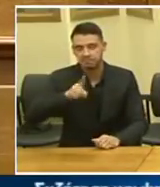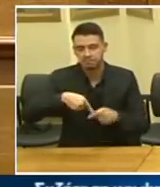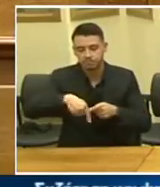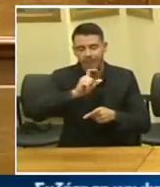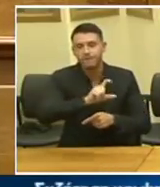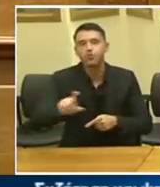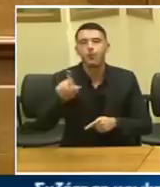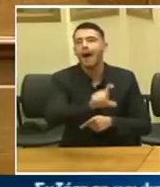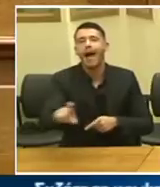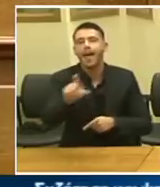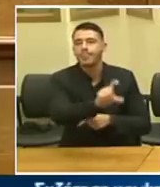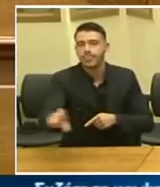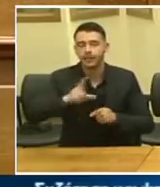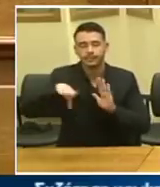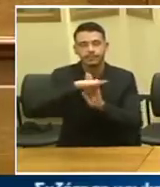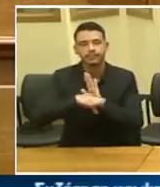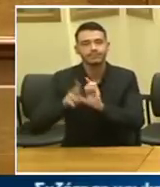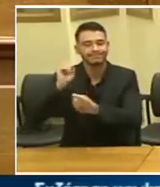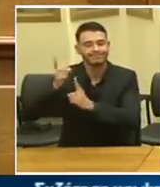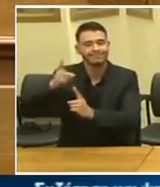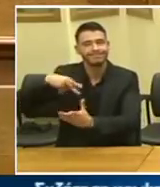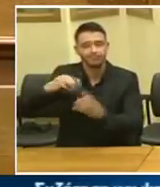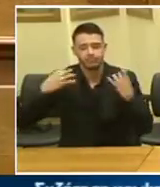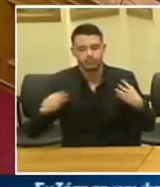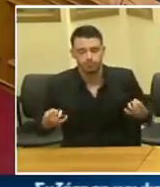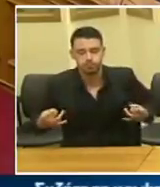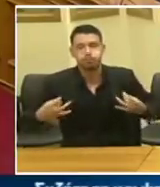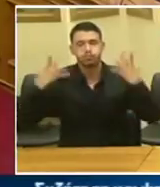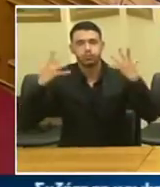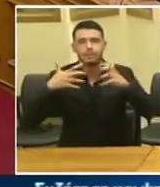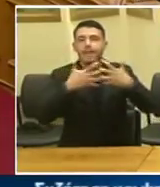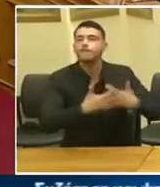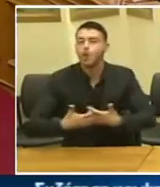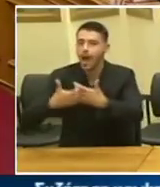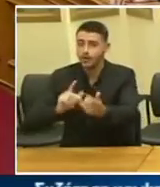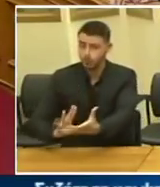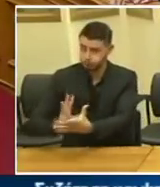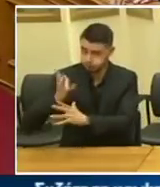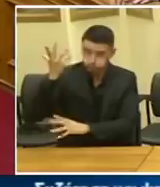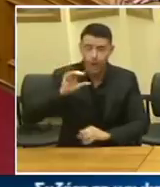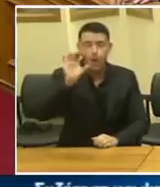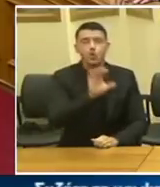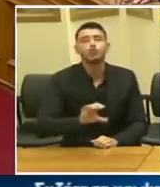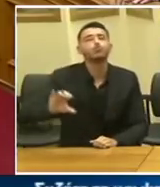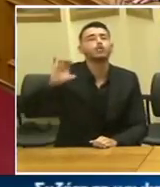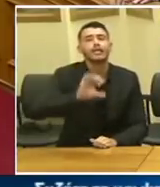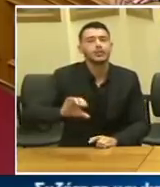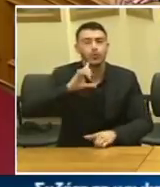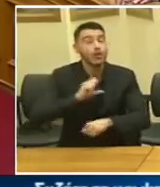προγράμματος. Η οικονομία ανακάμπτει, η ανεργία πέφτει, η βιομηχανική παραγωγή ανεβαίνει, ο τουρισμός πάει για την καλύτερη χρονιά.